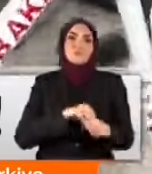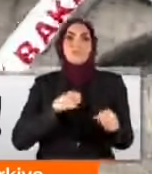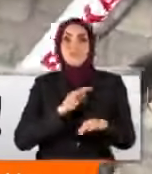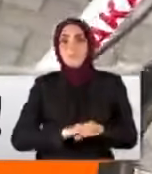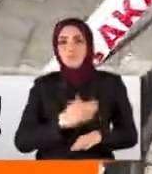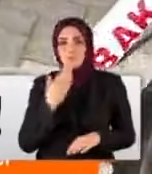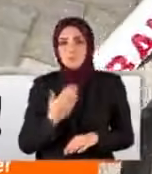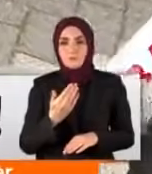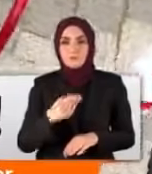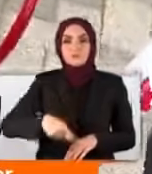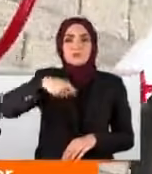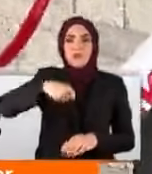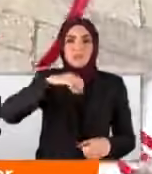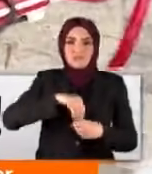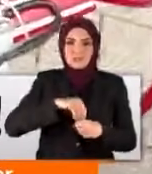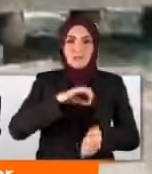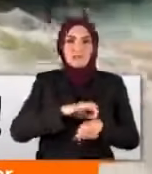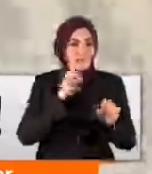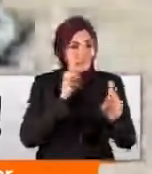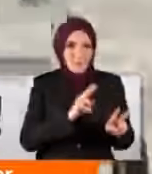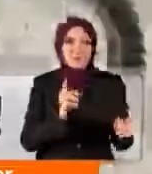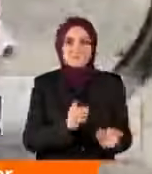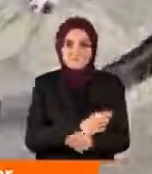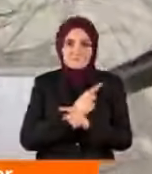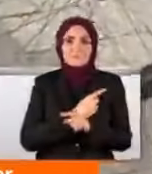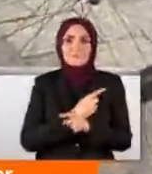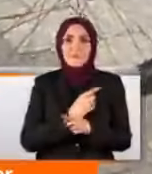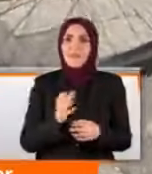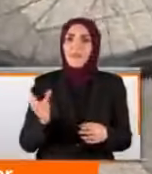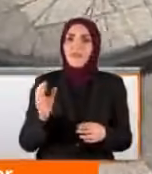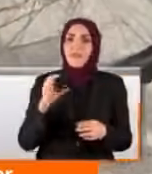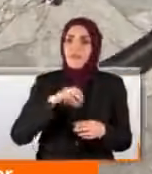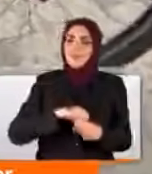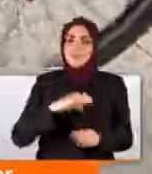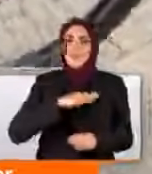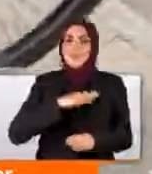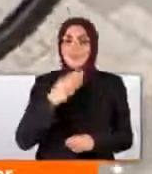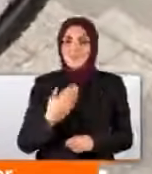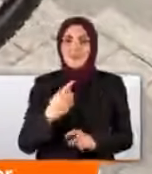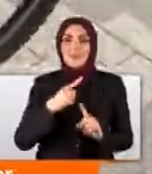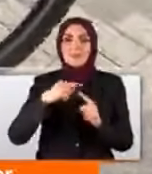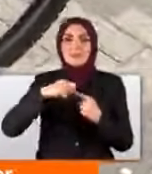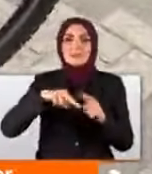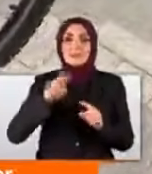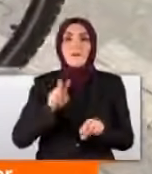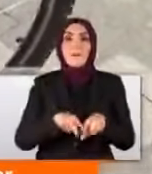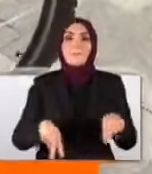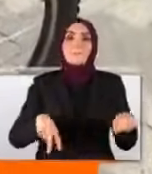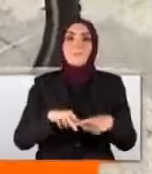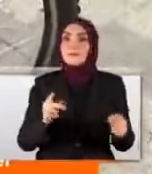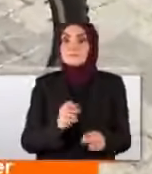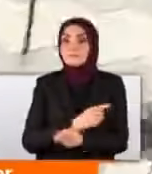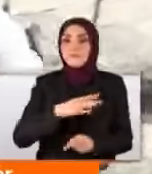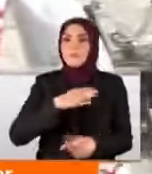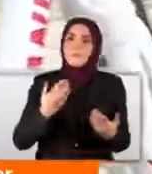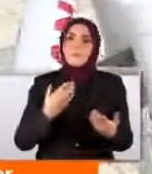her şey mevcut. Peki bakalım neler var içinde? Travma ekipmanlarımız mevcut. Örneğin bir bisikletten düşme vakasında boyunluğun sabitlenmesi